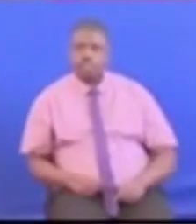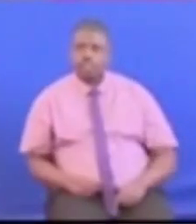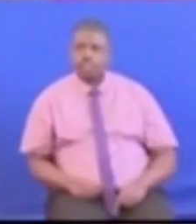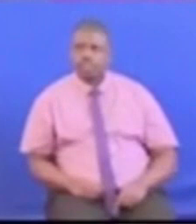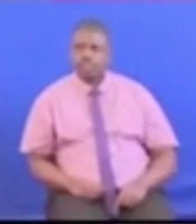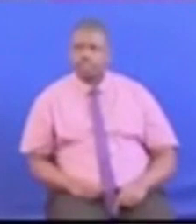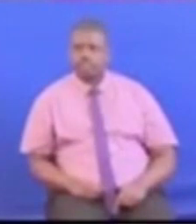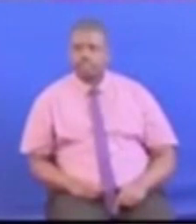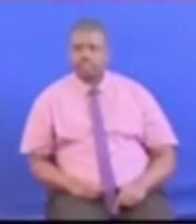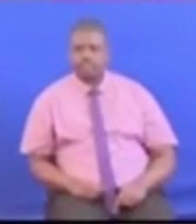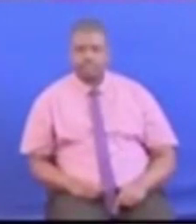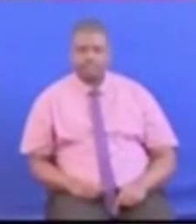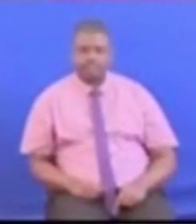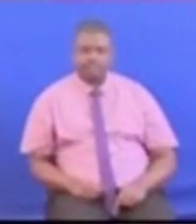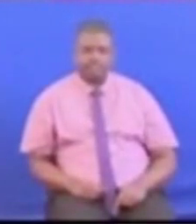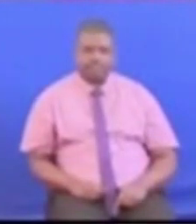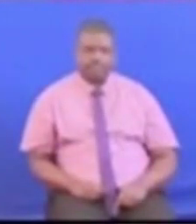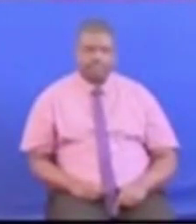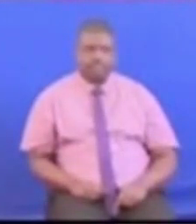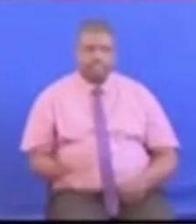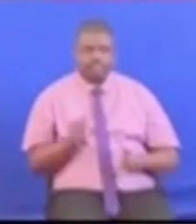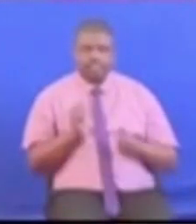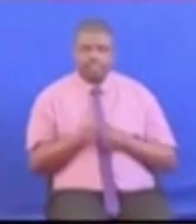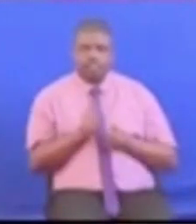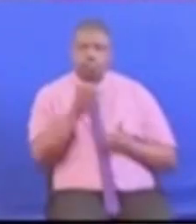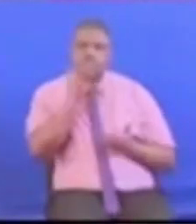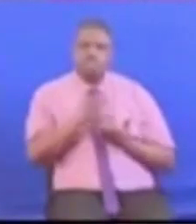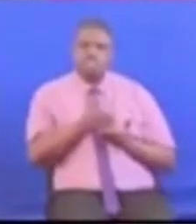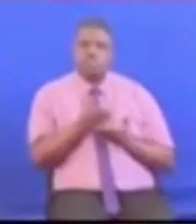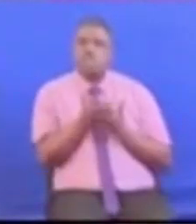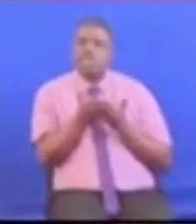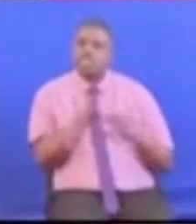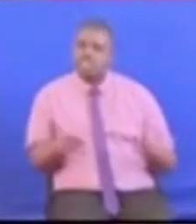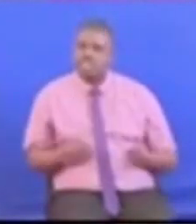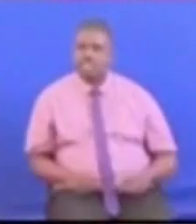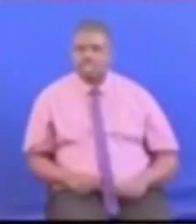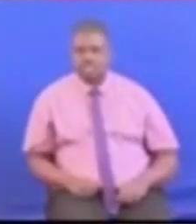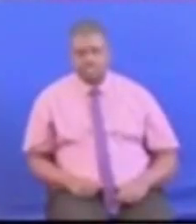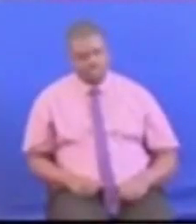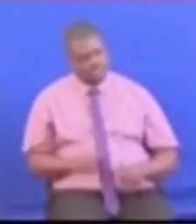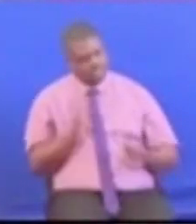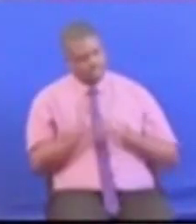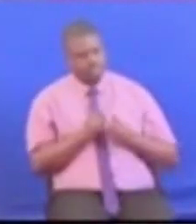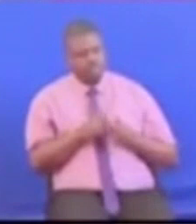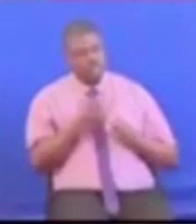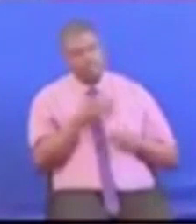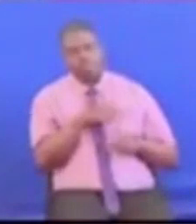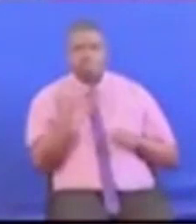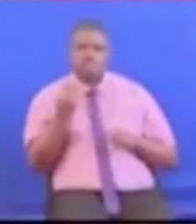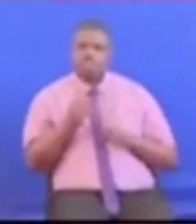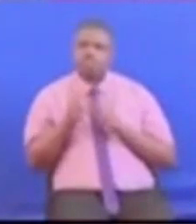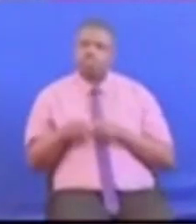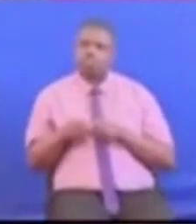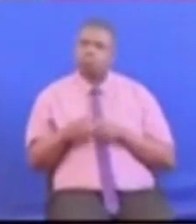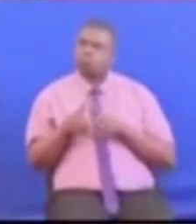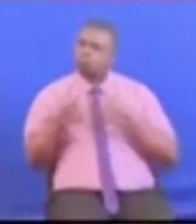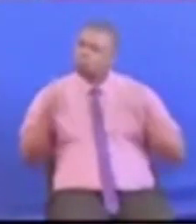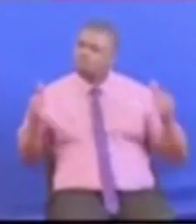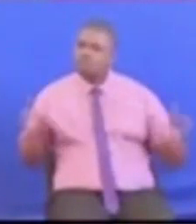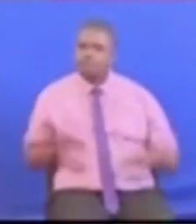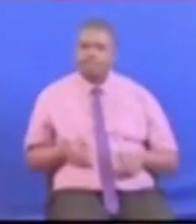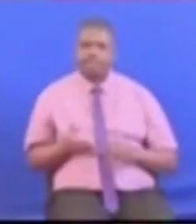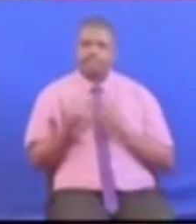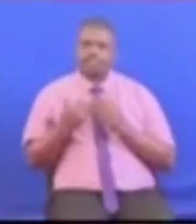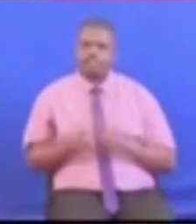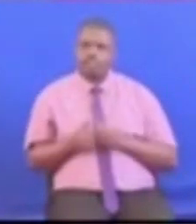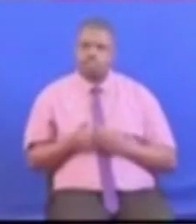ya wenza wao, jambo ambalo halina uthibitisho kwa jambo la mauaji ambalo ni kubwa sana na